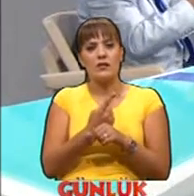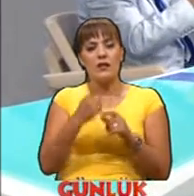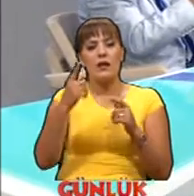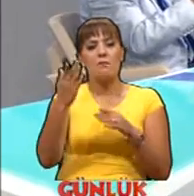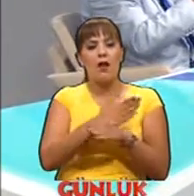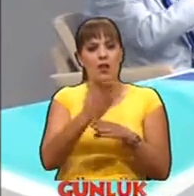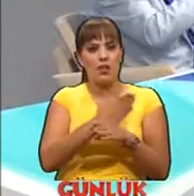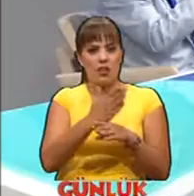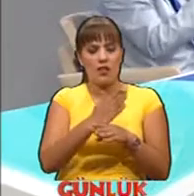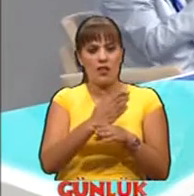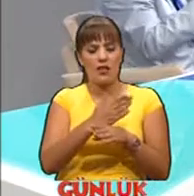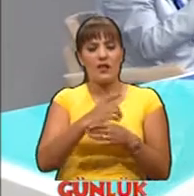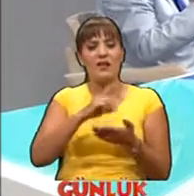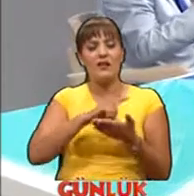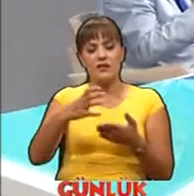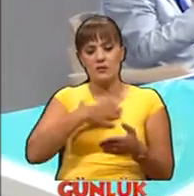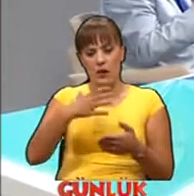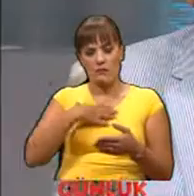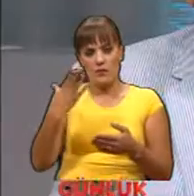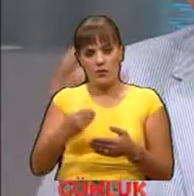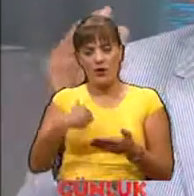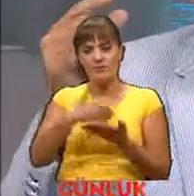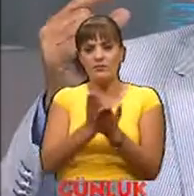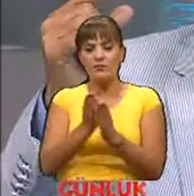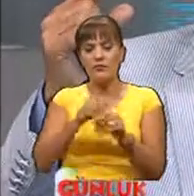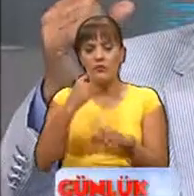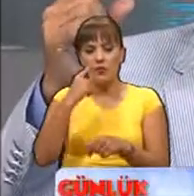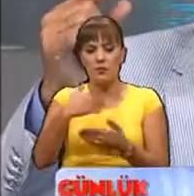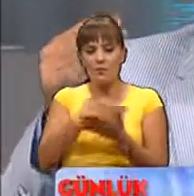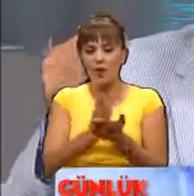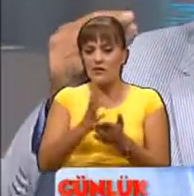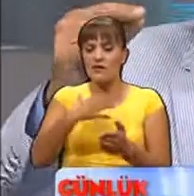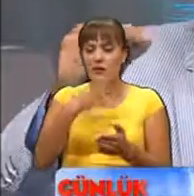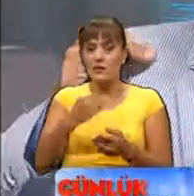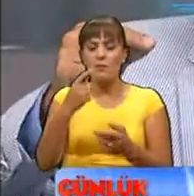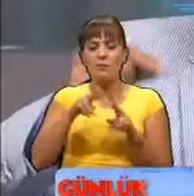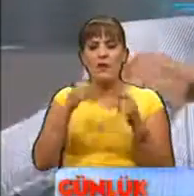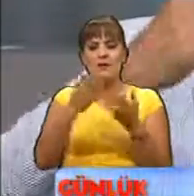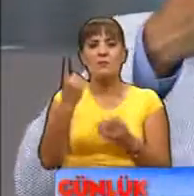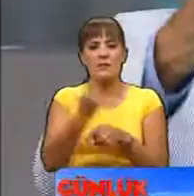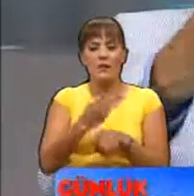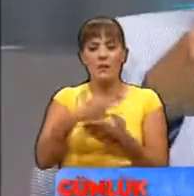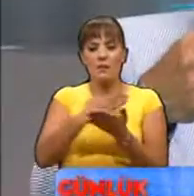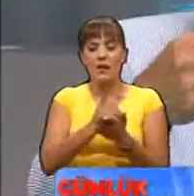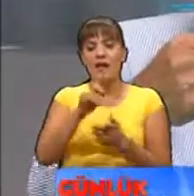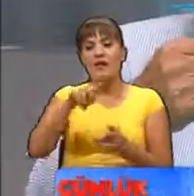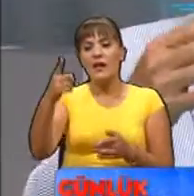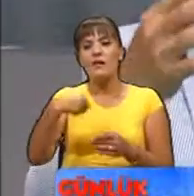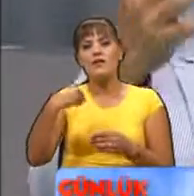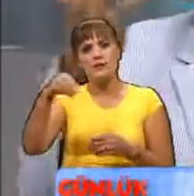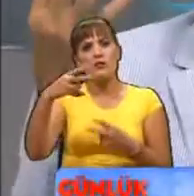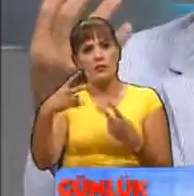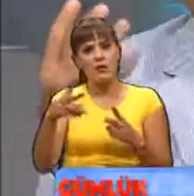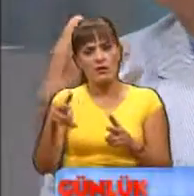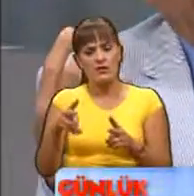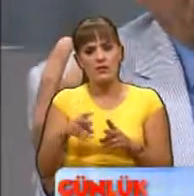Tereke malında hissedar olan hissedarlardan birisi, paydaş olan mirasçılardan biri payını diğer bir mirasçıya